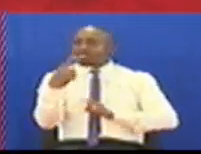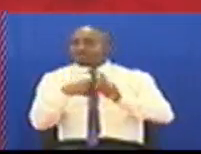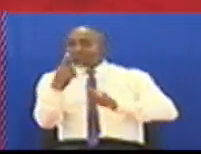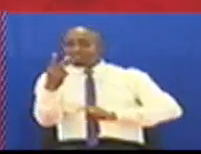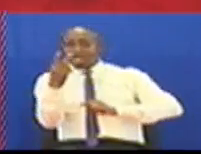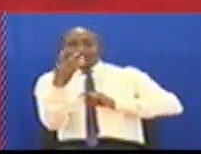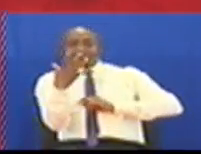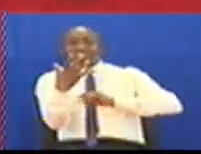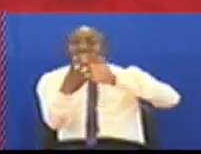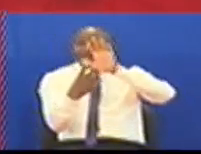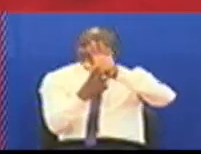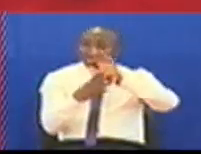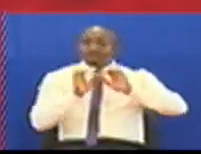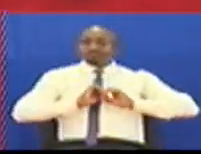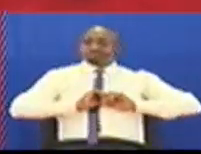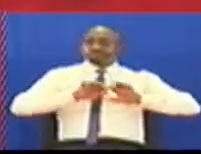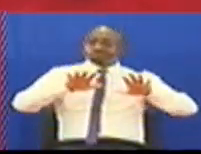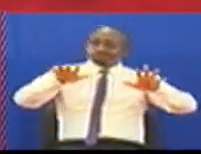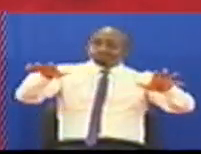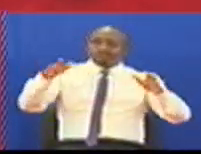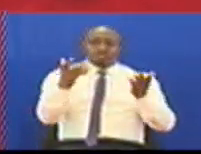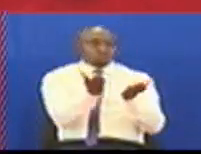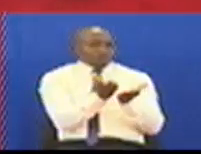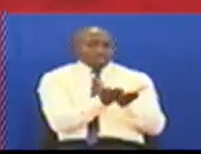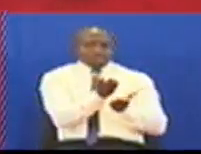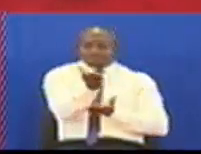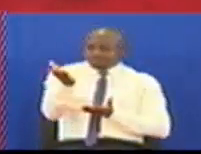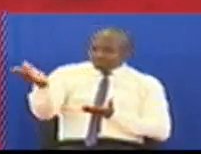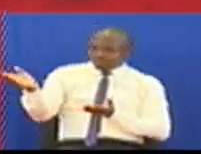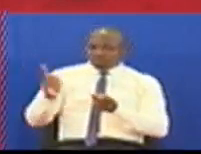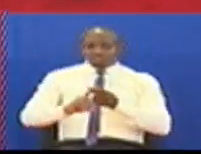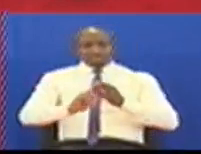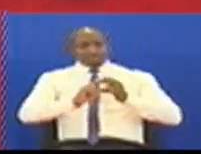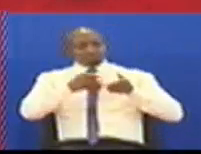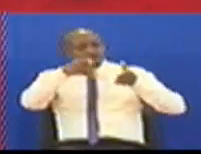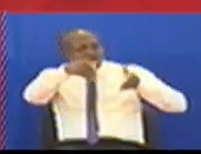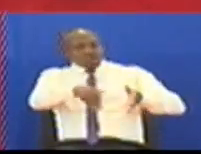1,258 vimesambazwa katika shule zetu. Matundu ya vyoo